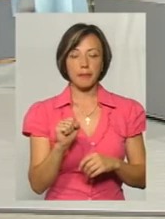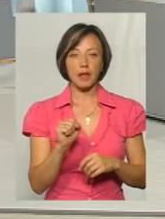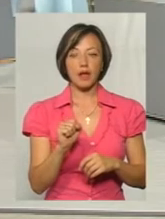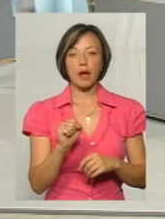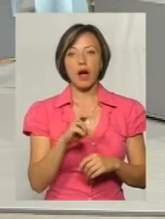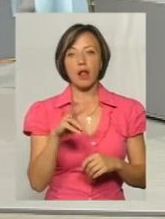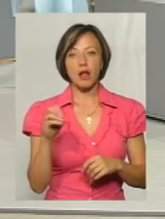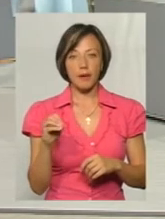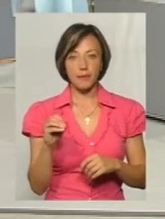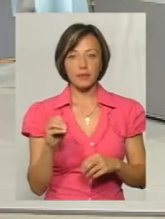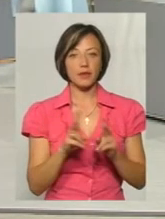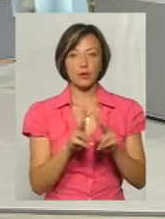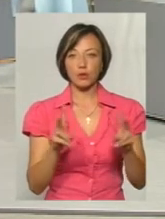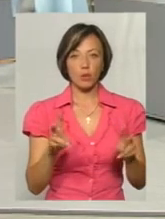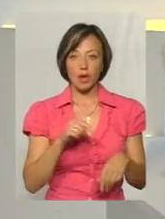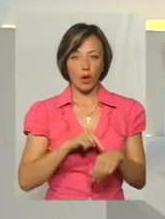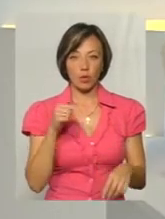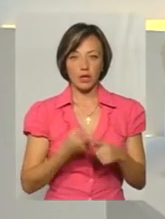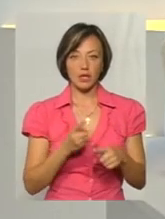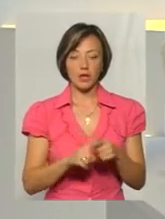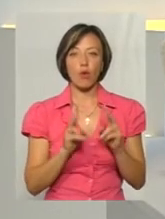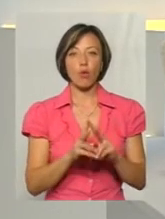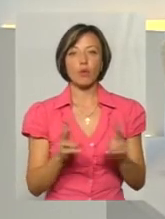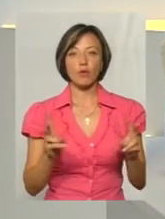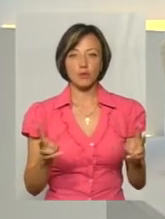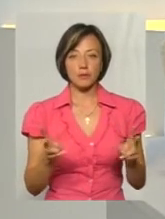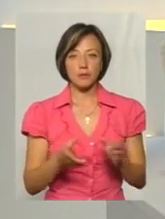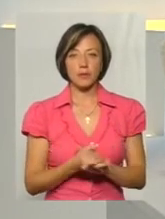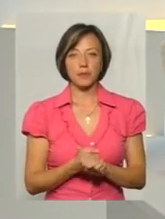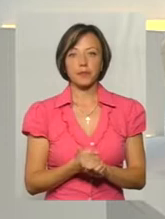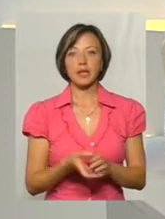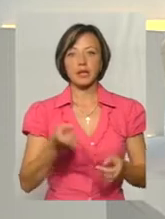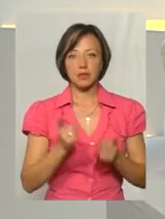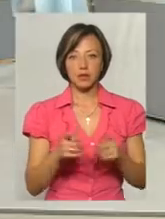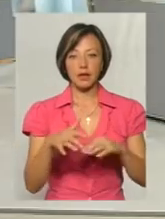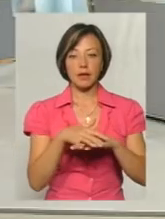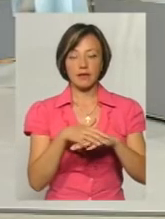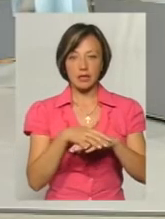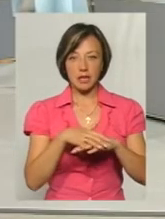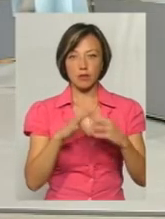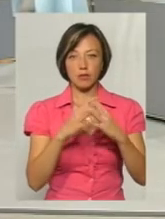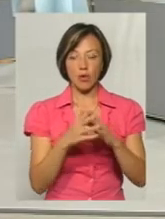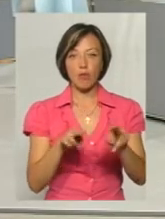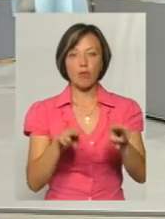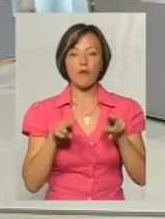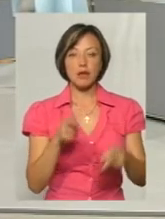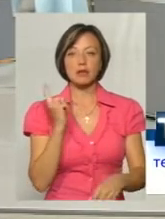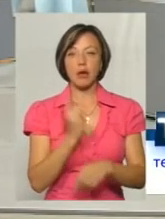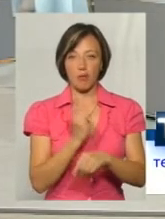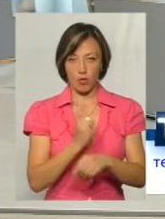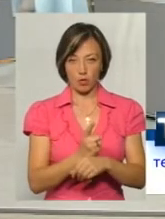переносчиками збудників, але ніхто не реагує на це? Кому дзвонити, кого викликати? Дійсно, в населеному пункті полювання заборонено.